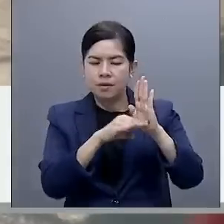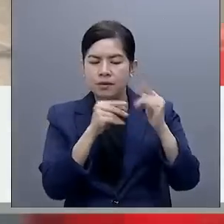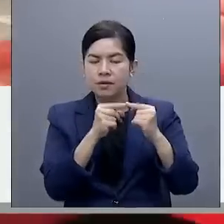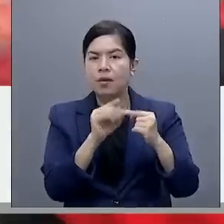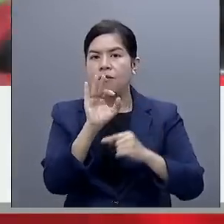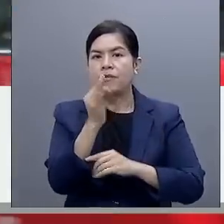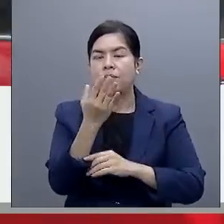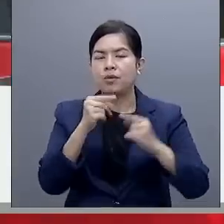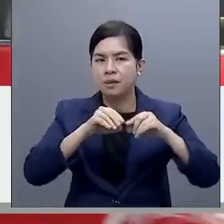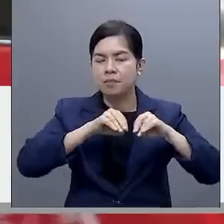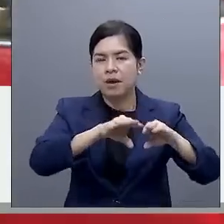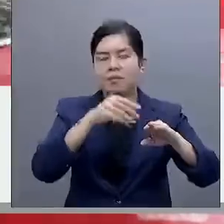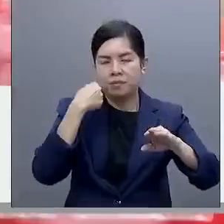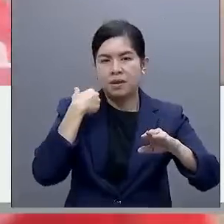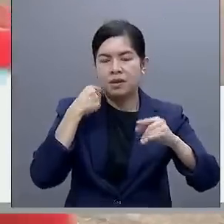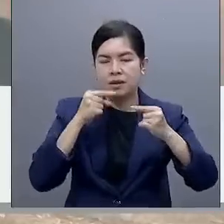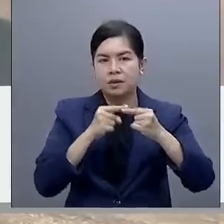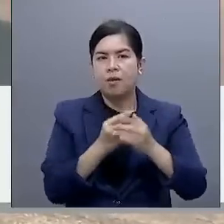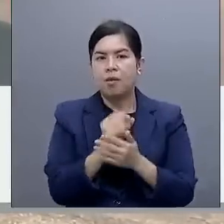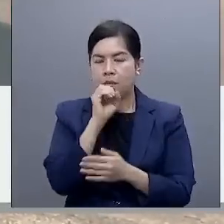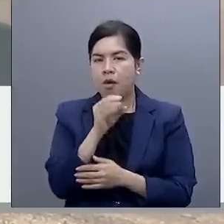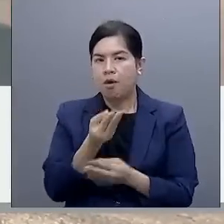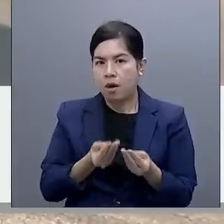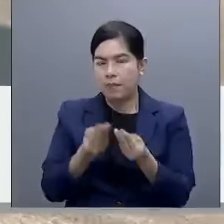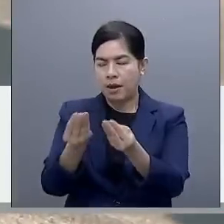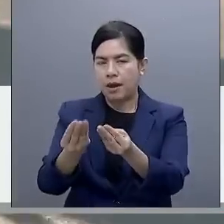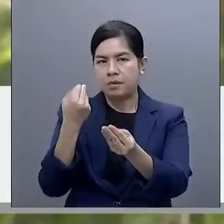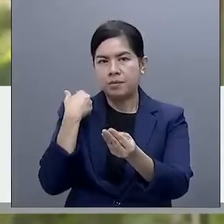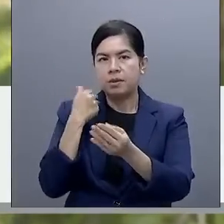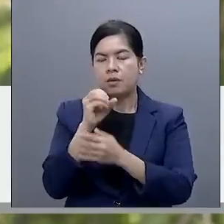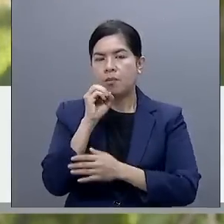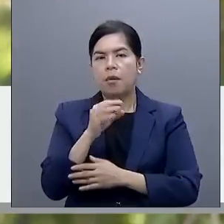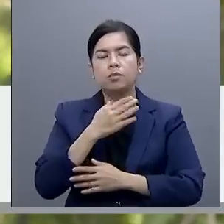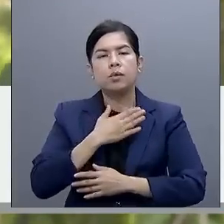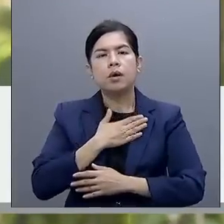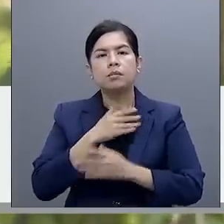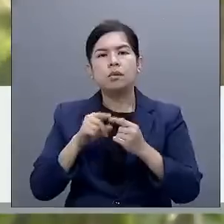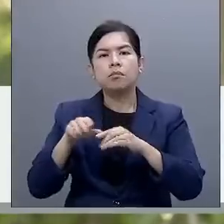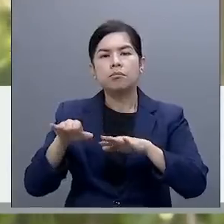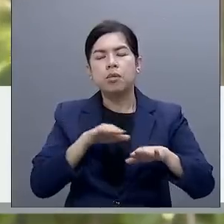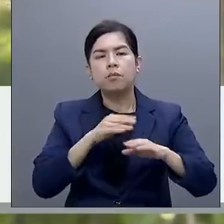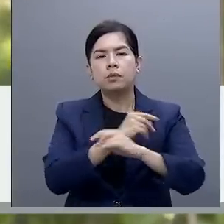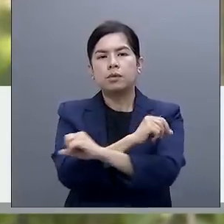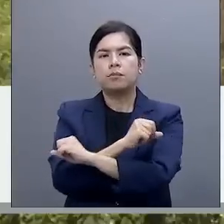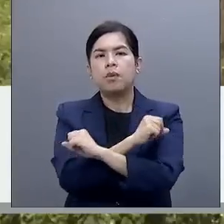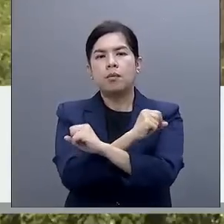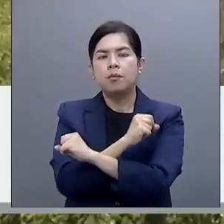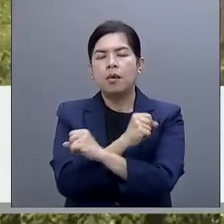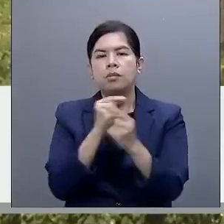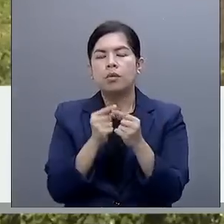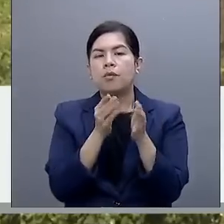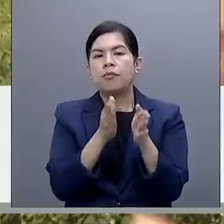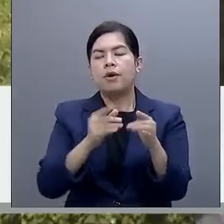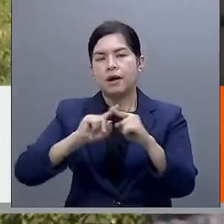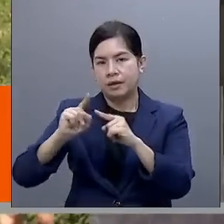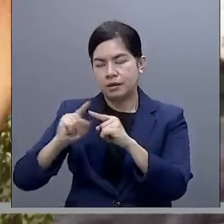การตำรวจนครบาลยืนยันนะครับพร้อมให้ความเป็นธรรมกับทุกฝ่ายและไม่ได้ปกป้องลูกน้องหรือเจ้าหน้าที่ตำรวจแต่อย่างใดครับไปฟังเสียงบางช่วงบ